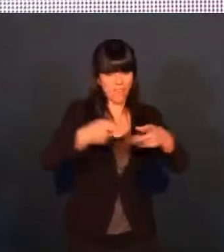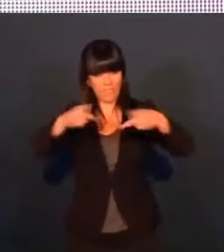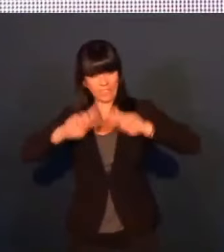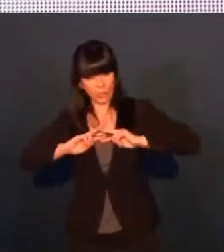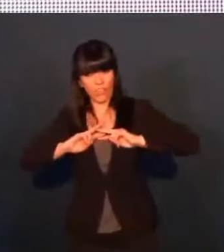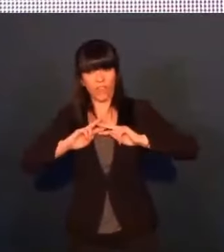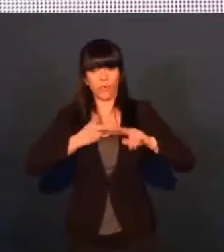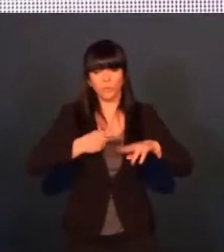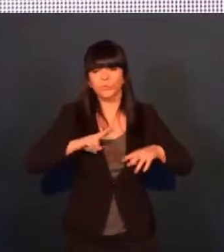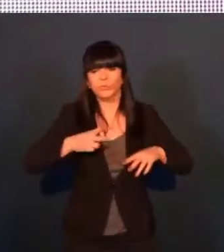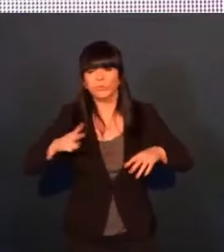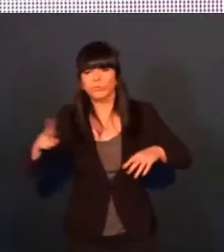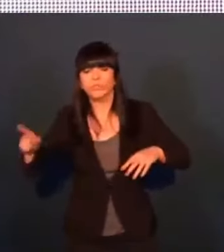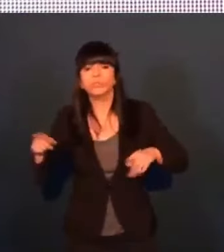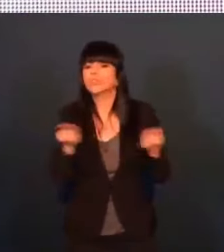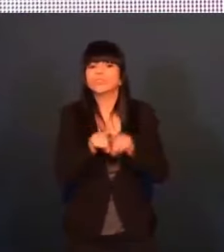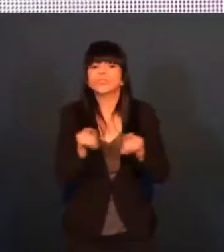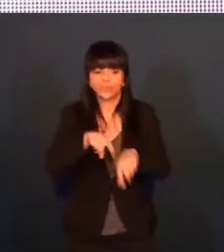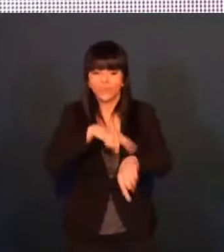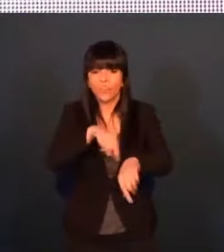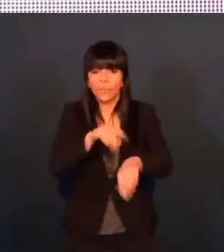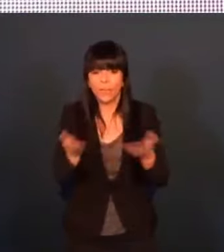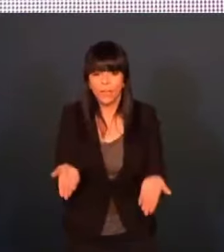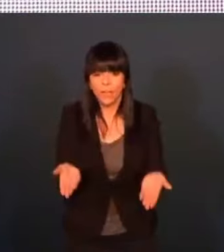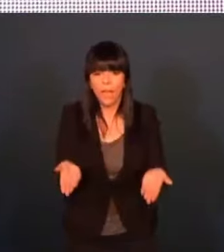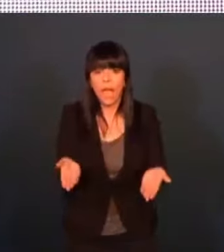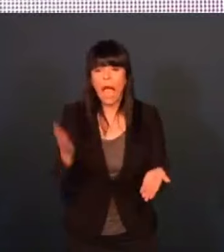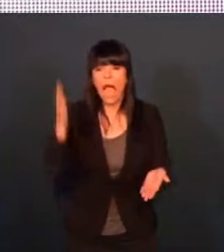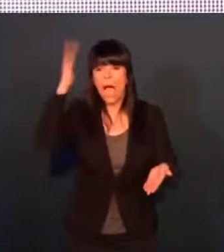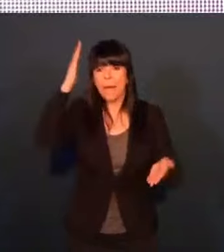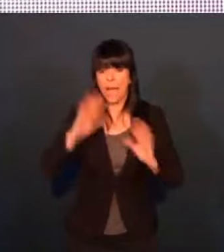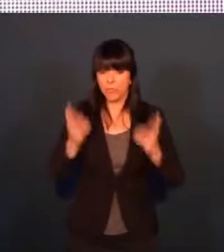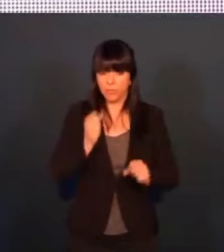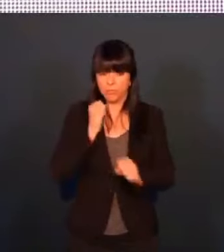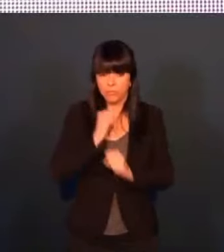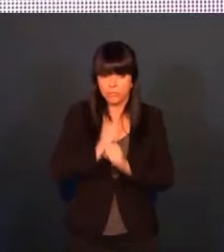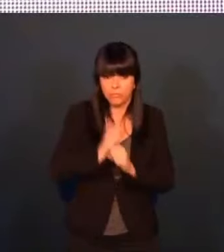стояха пред нас. В същото време обаче правителството